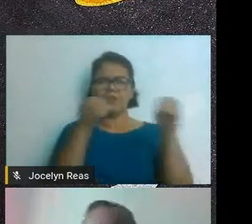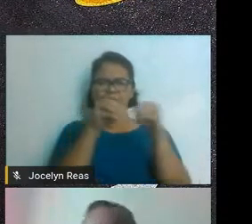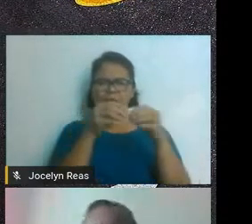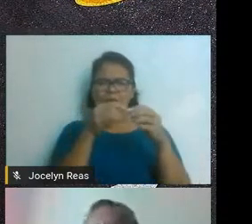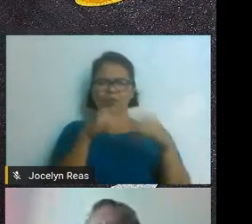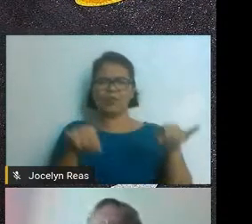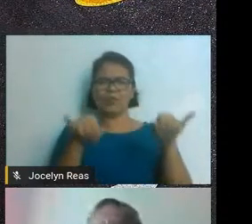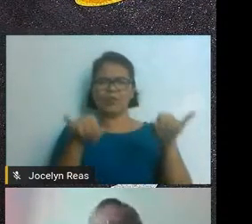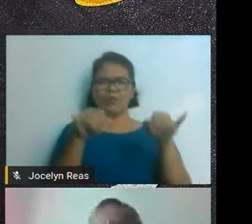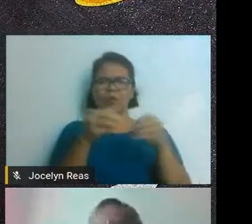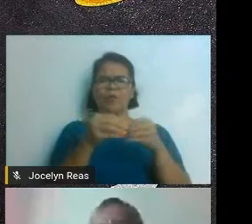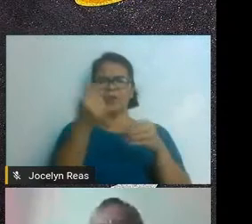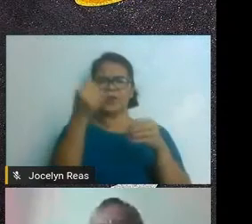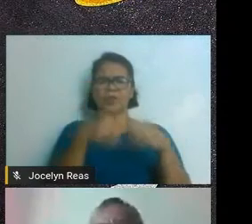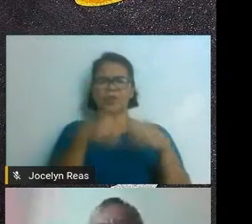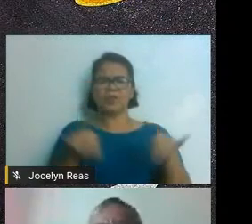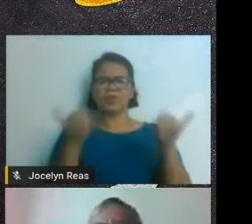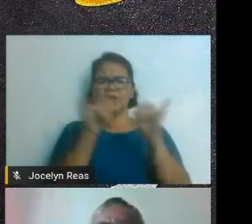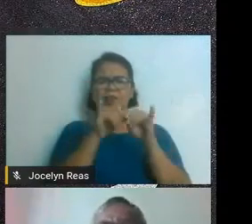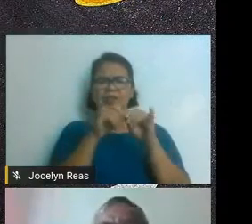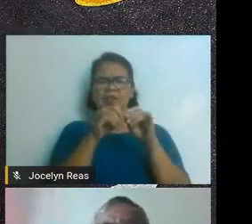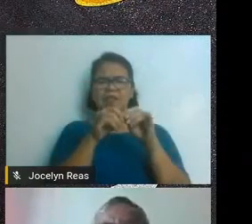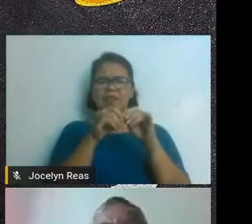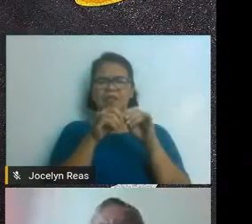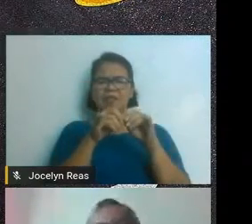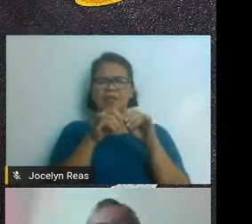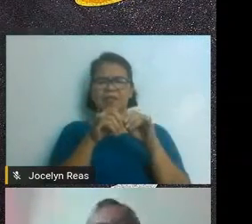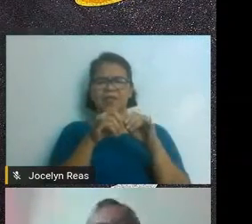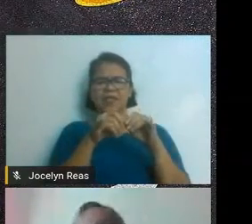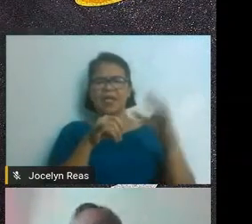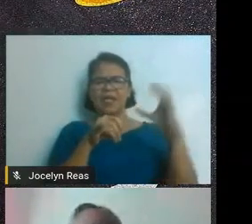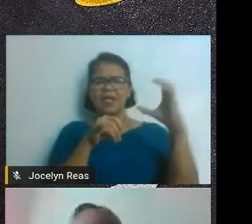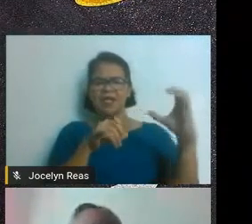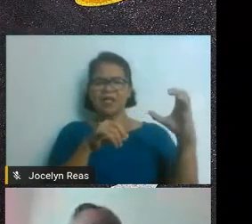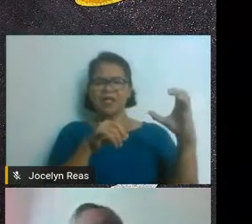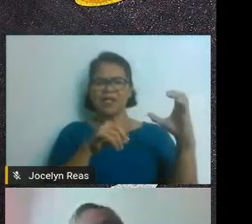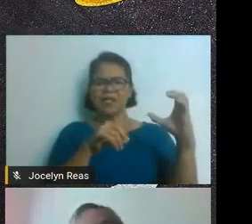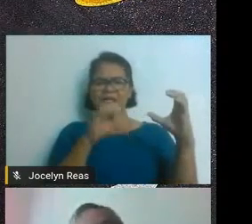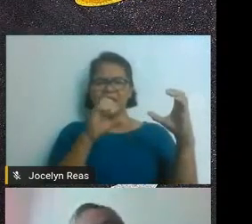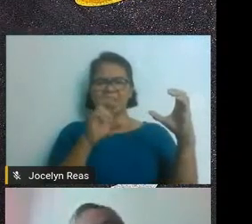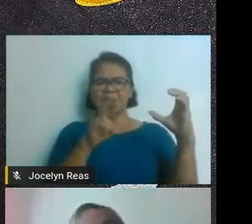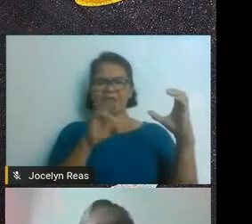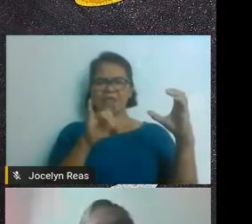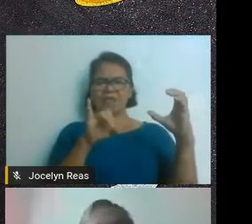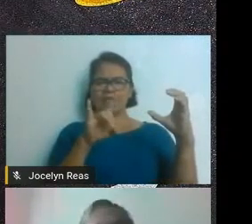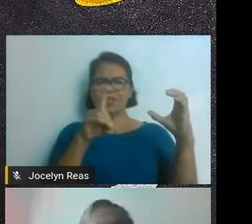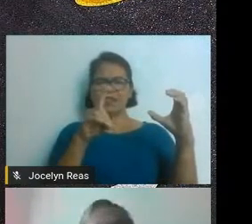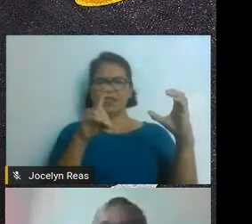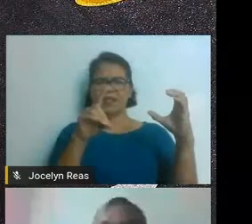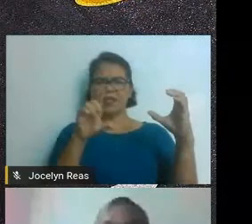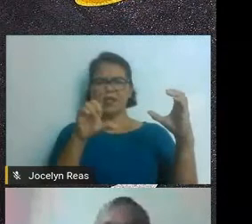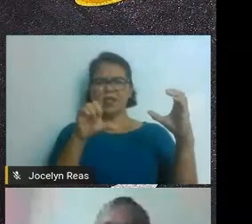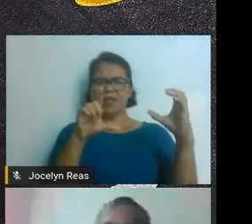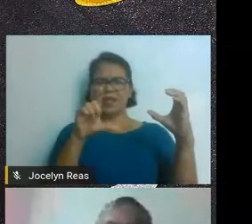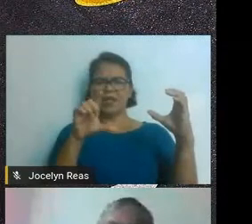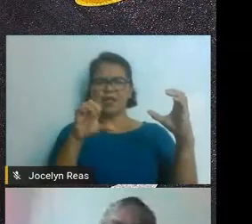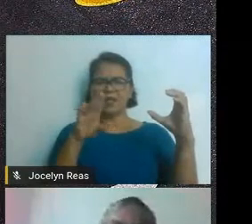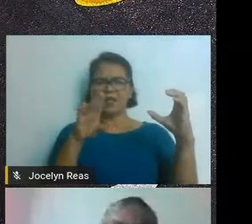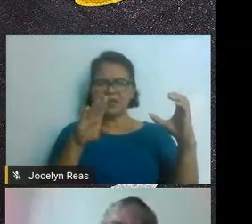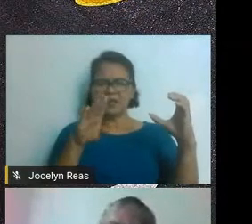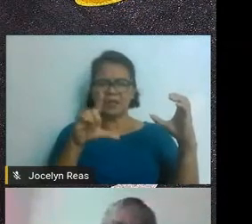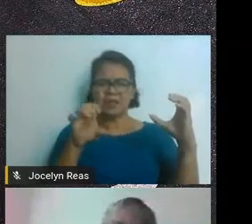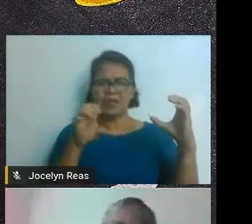di pwede yung sinasabi mo, ito ang gagawin, tapos iba naman yung nakikita sa yung ginagawa mo. Or sinasabi mo, ayaw ko